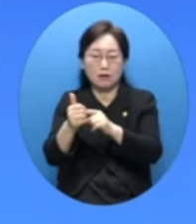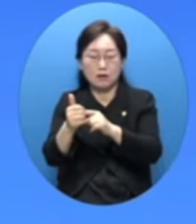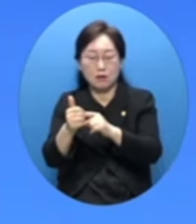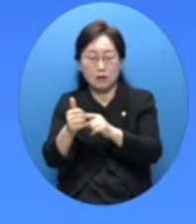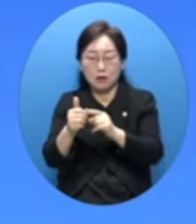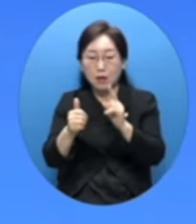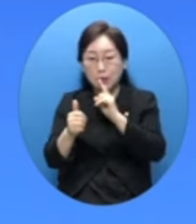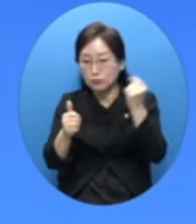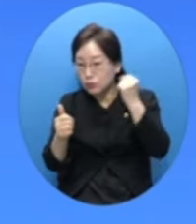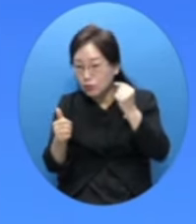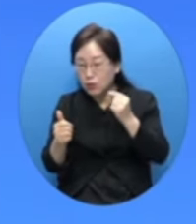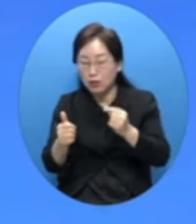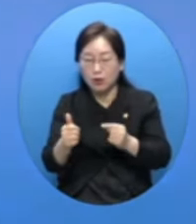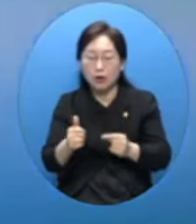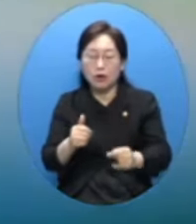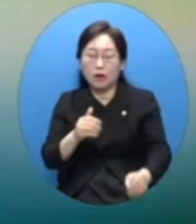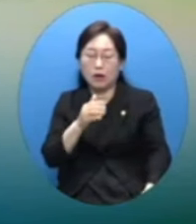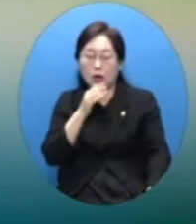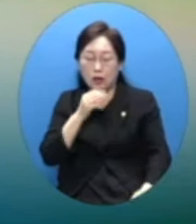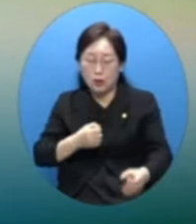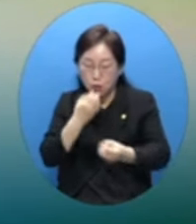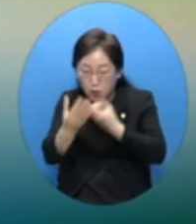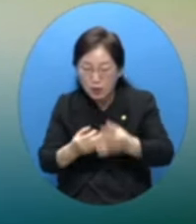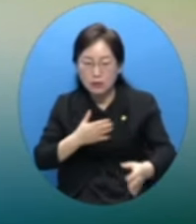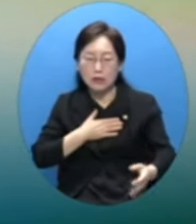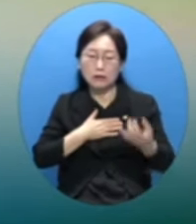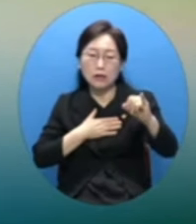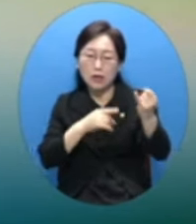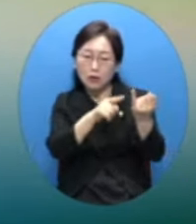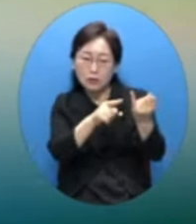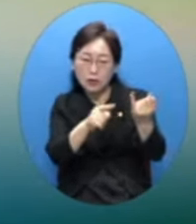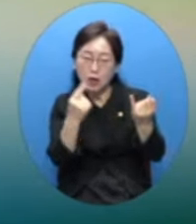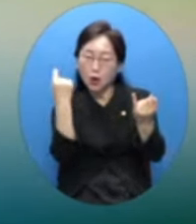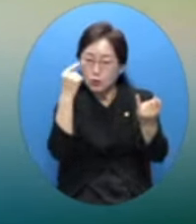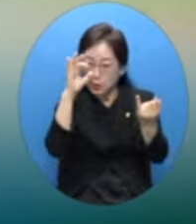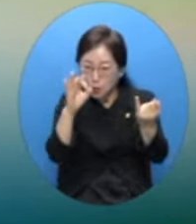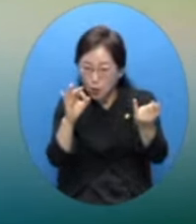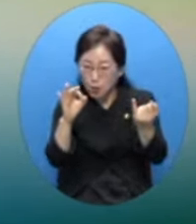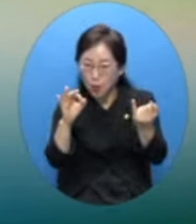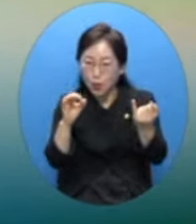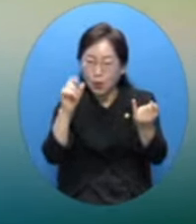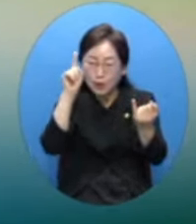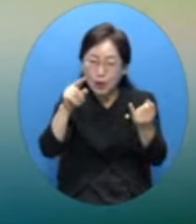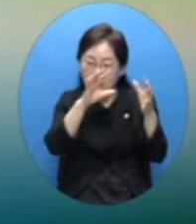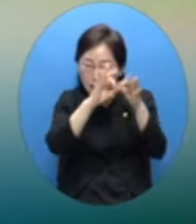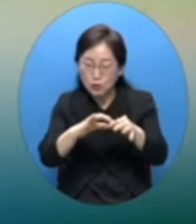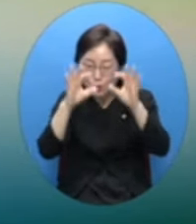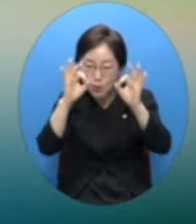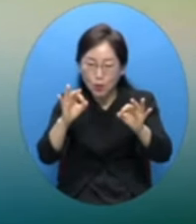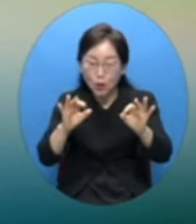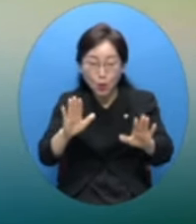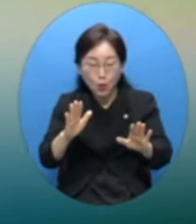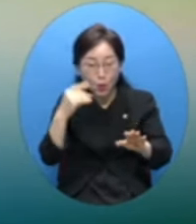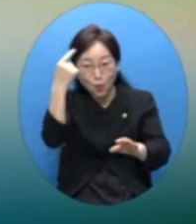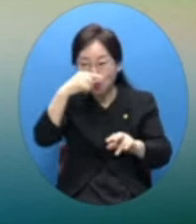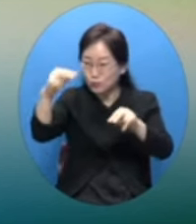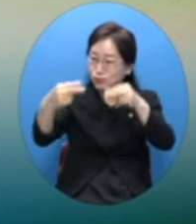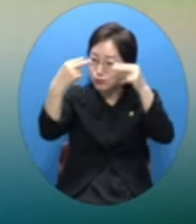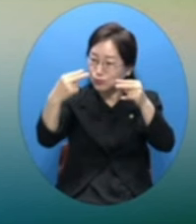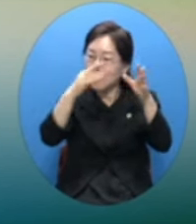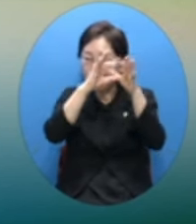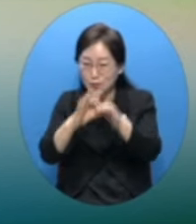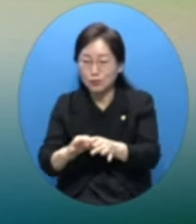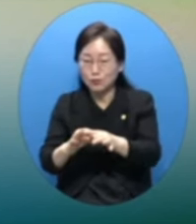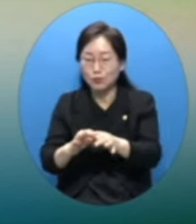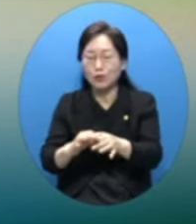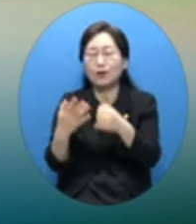이런 고백을 합니다. 내 딸 미나가 어제 본 것을 내일 볼 수 있고 오늘 본 내 얼굴을 내일 또 볼 수만